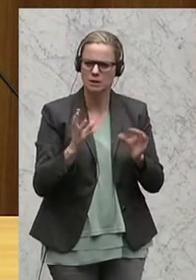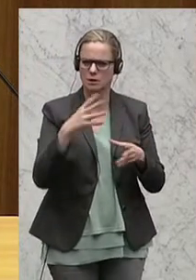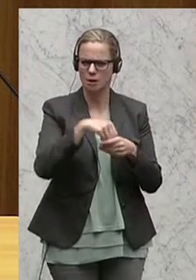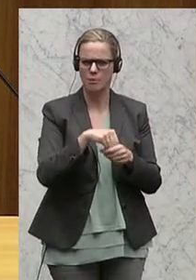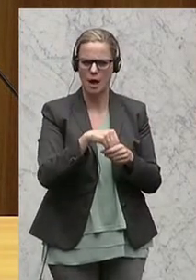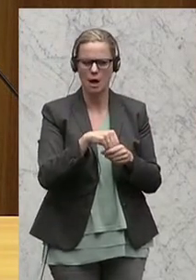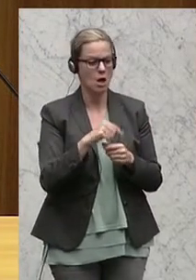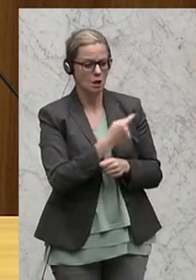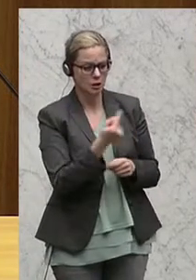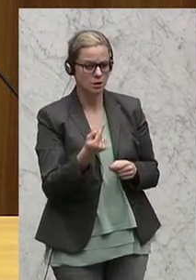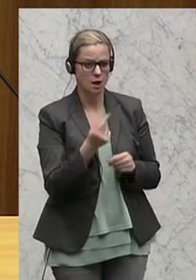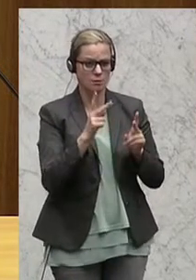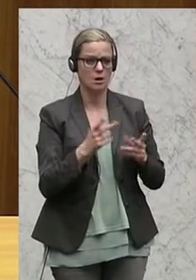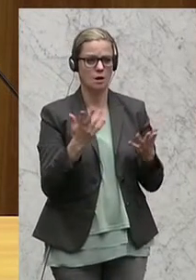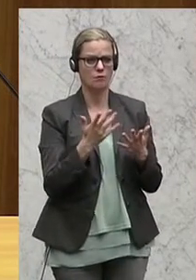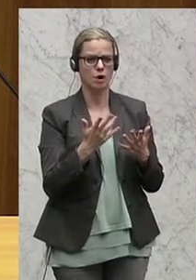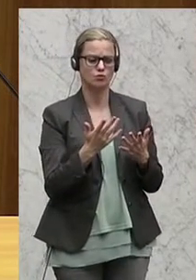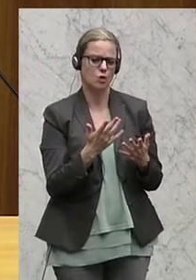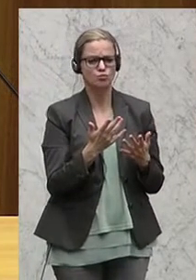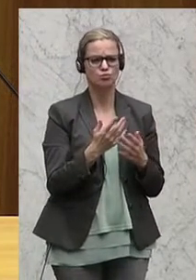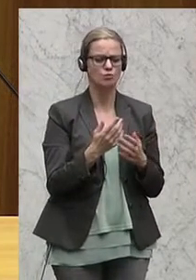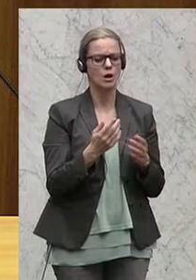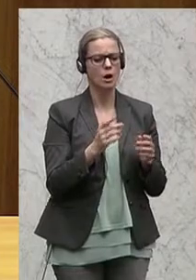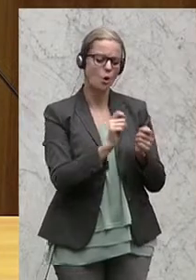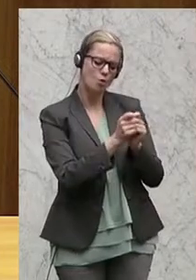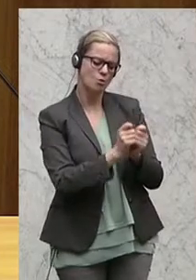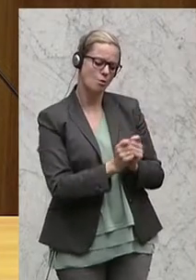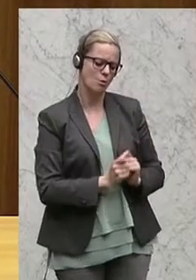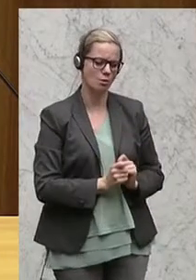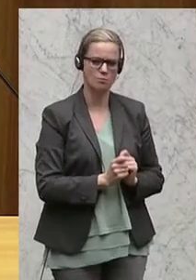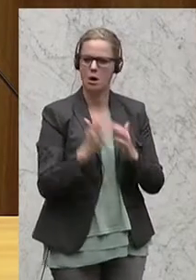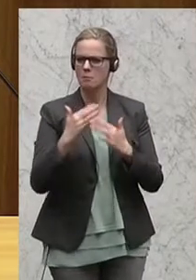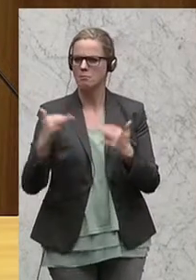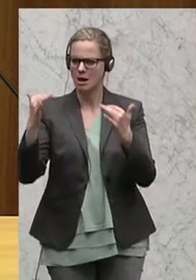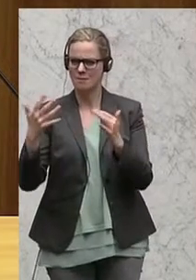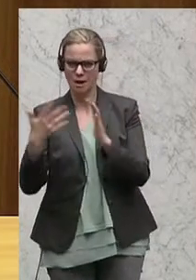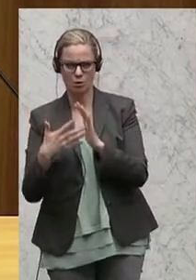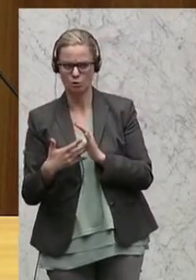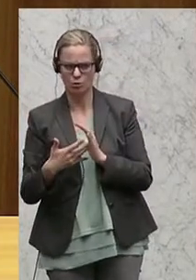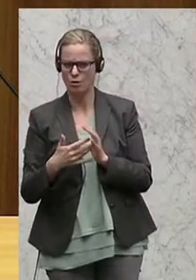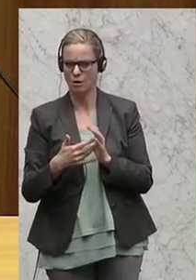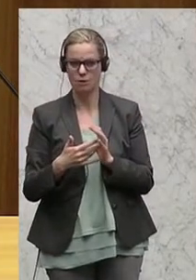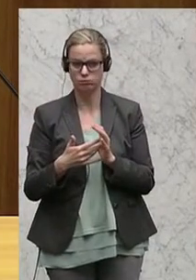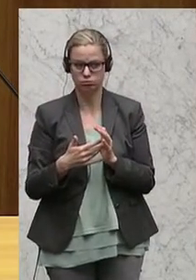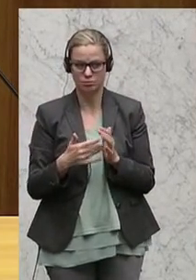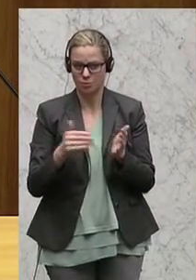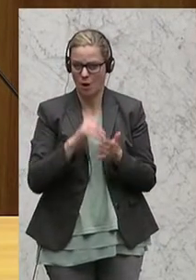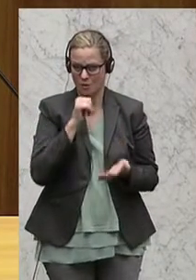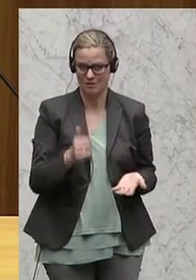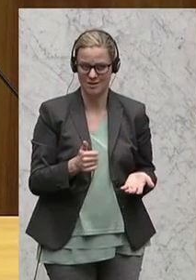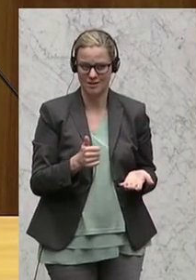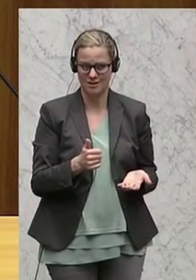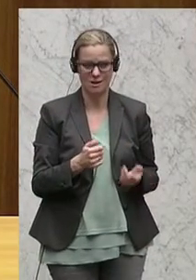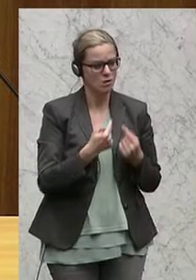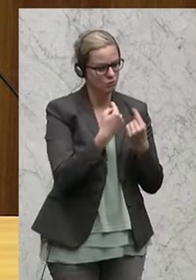können die beliebig mehr oder weniger abgeändert werden, völlig vorbei an einer parlamentarischen Kontrolle, völlig vorbei an der